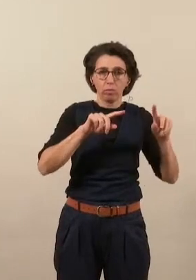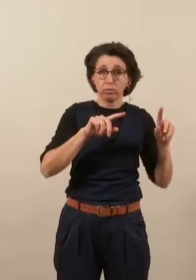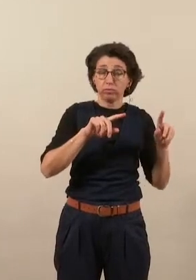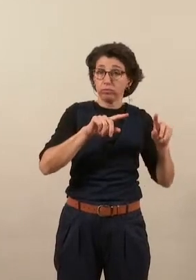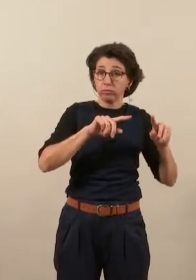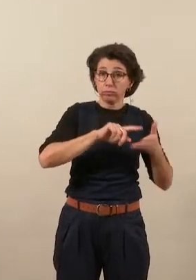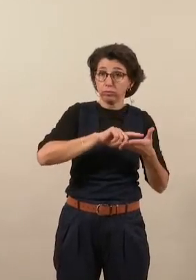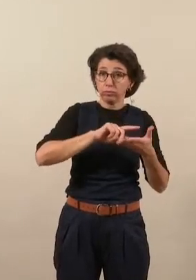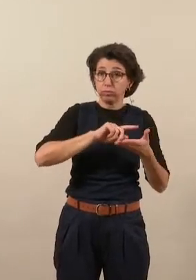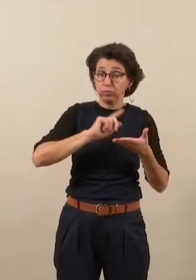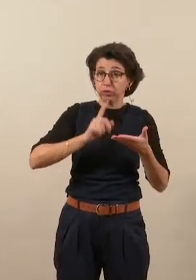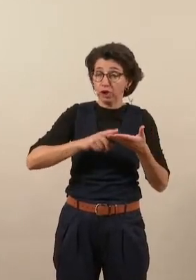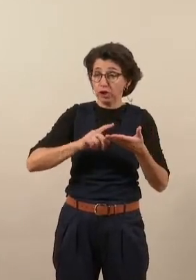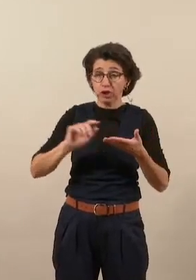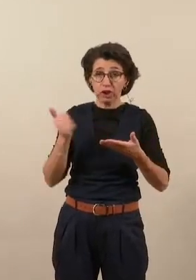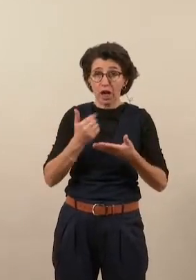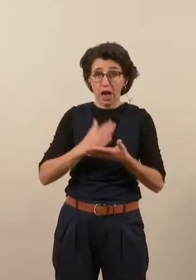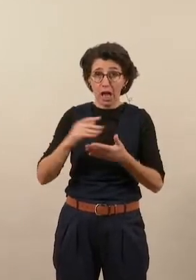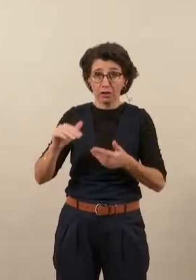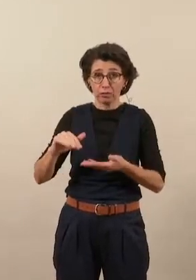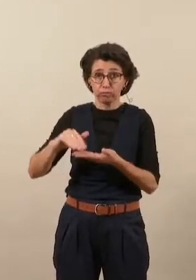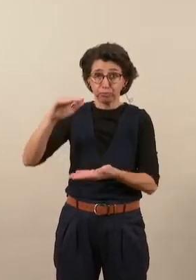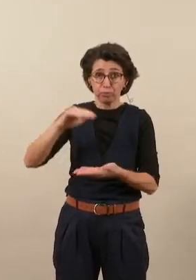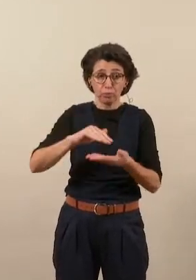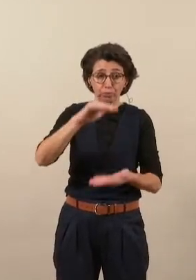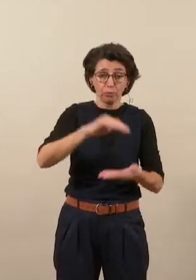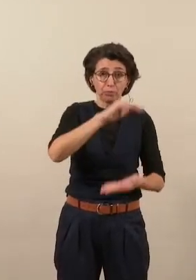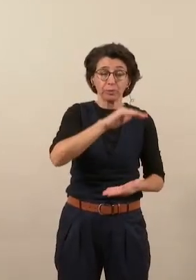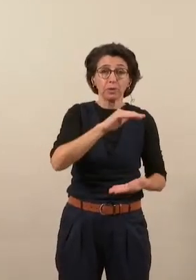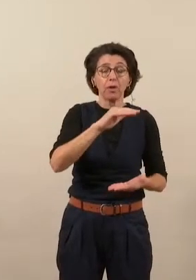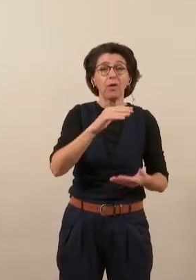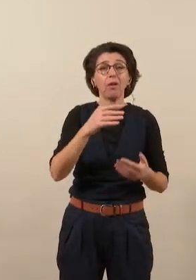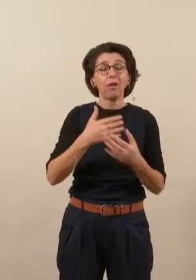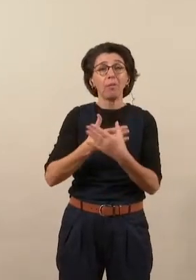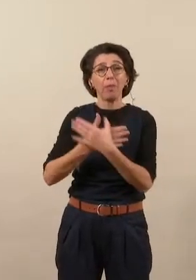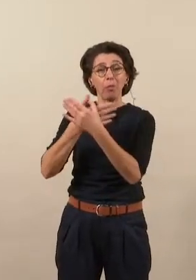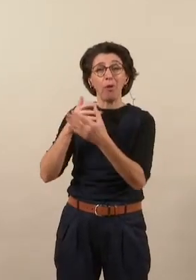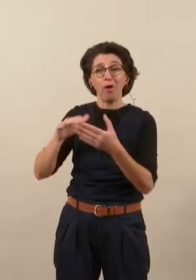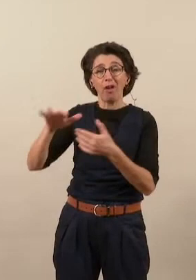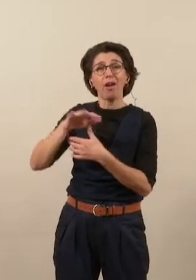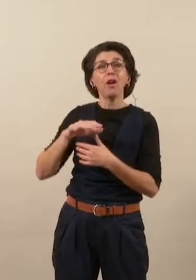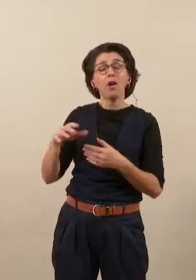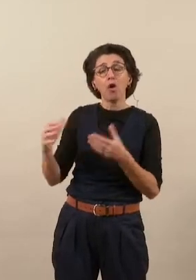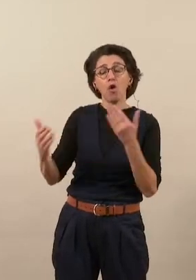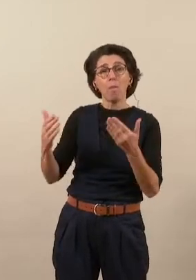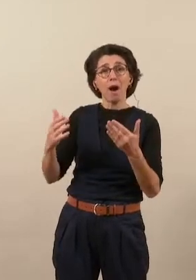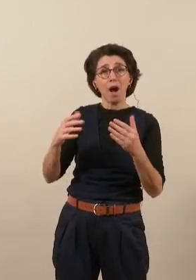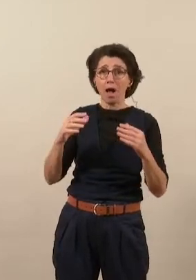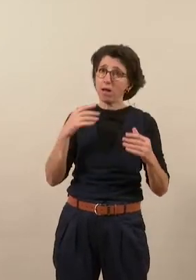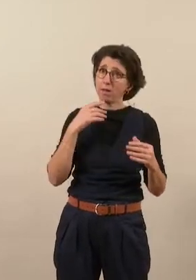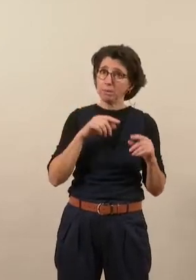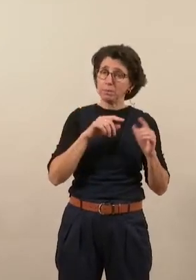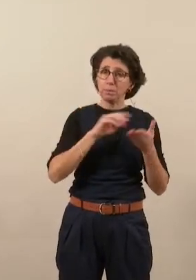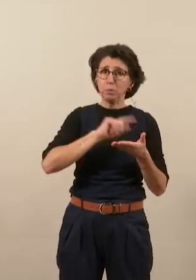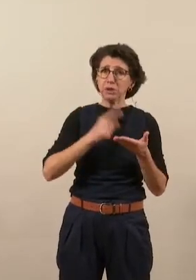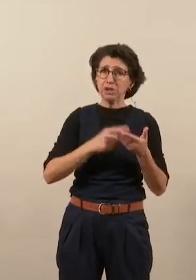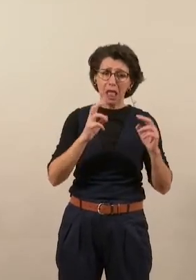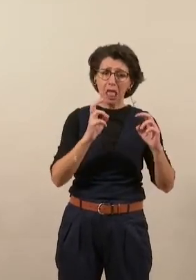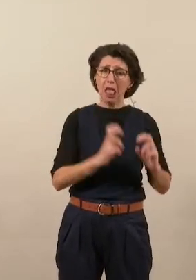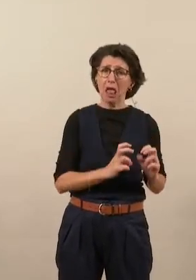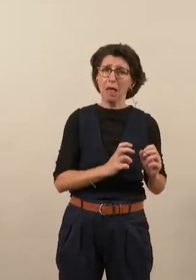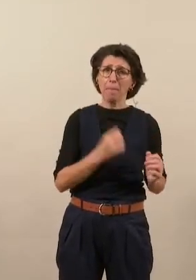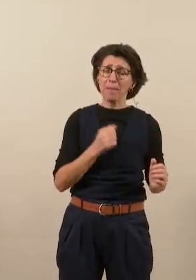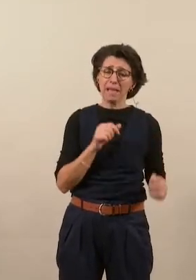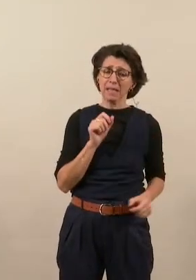l'achat de matériel, qui est un des plus bas de la métropole. Mais cela ne fait pas partie des priorités de la municipalité, visiblement.